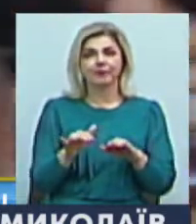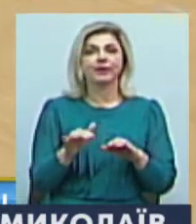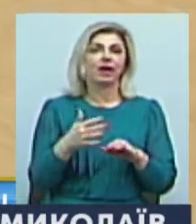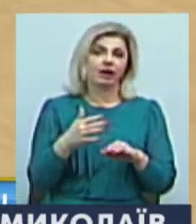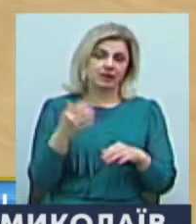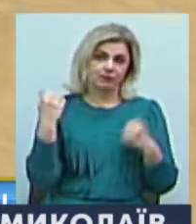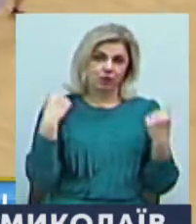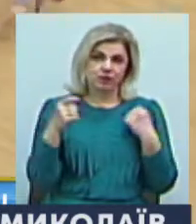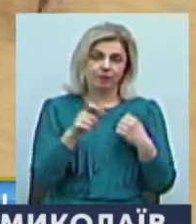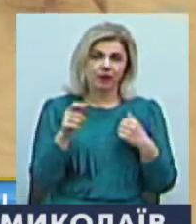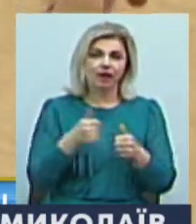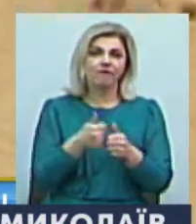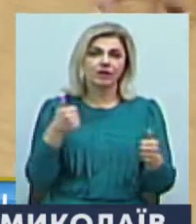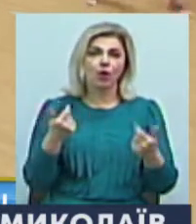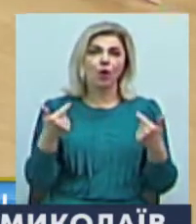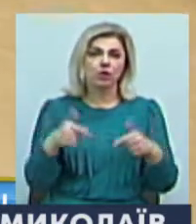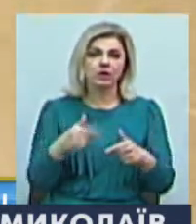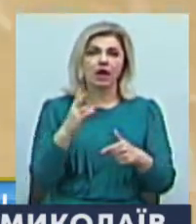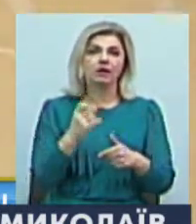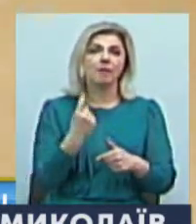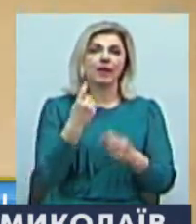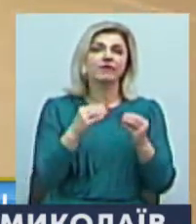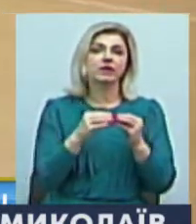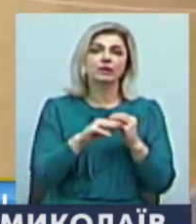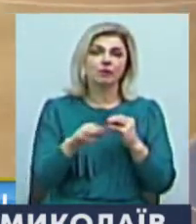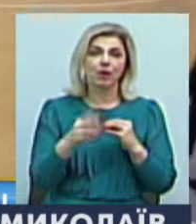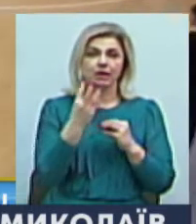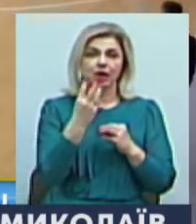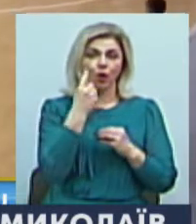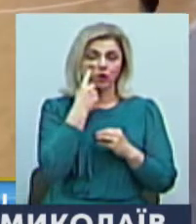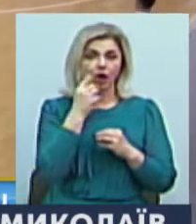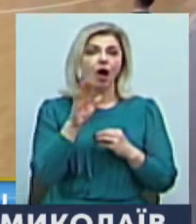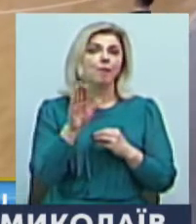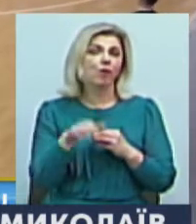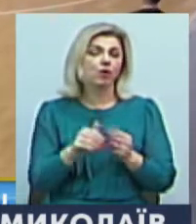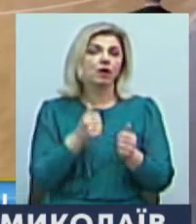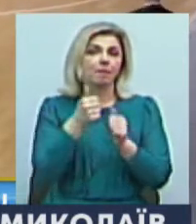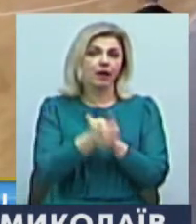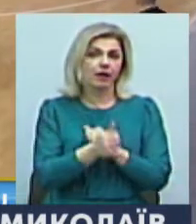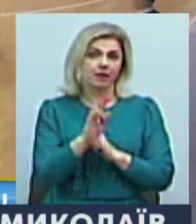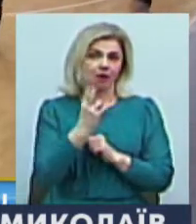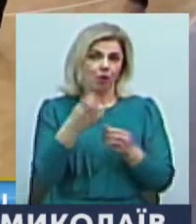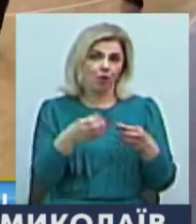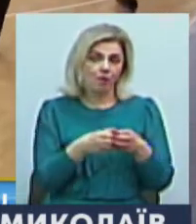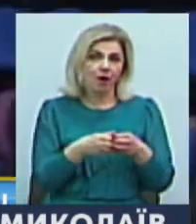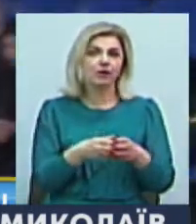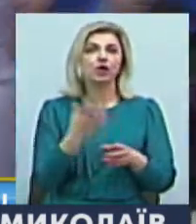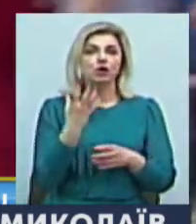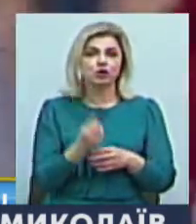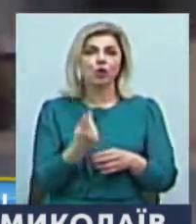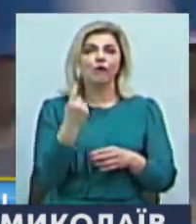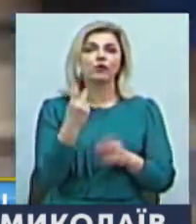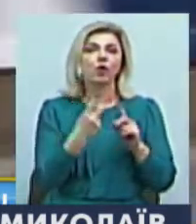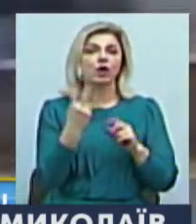Богдана Лук'яна відрив гостей наприкінці першої 10 хвилинки складав тільки 3 очки. Потім вперед вийшов Ніко Баскет. Проте ще у другій